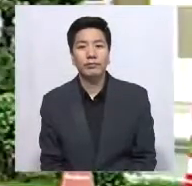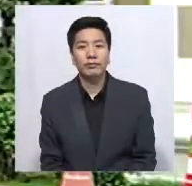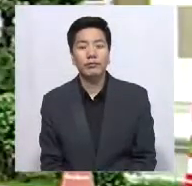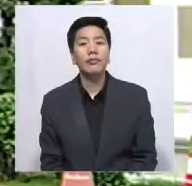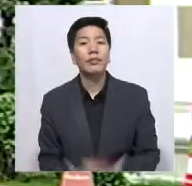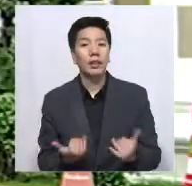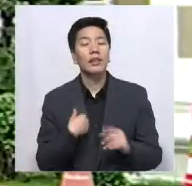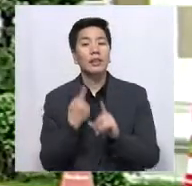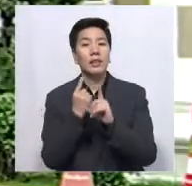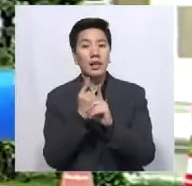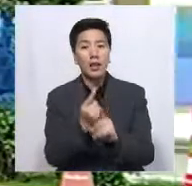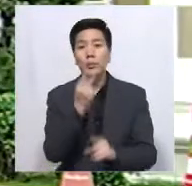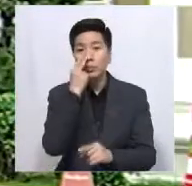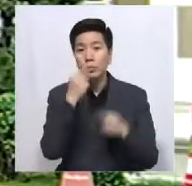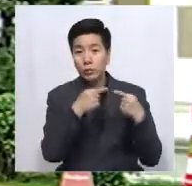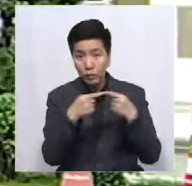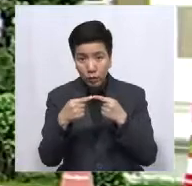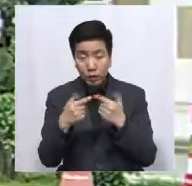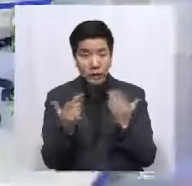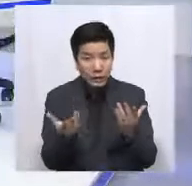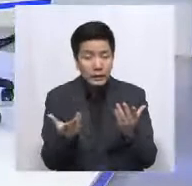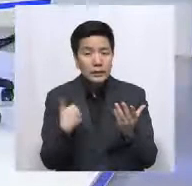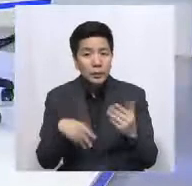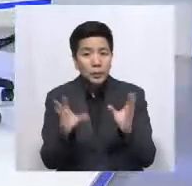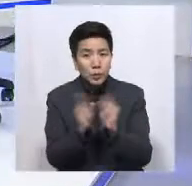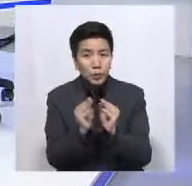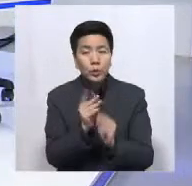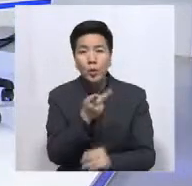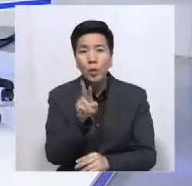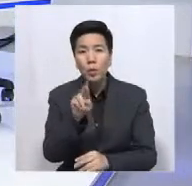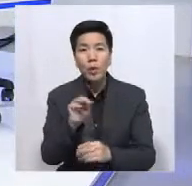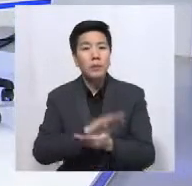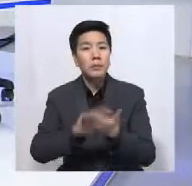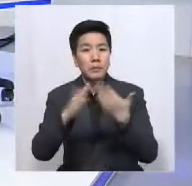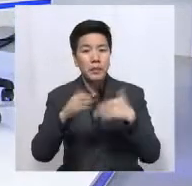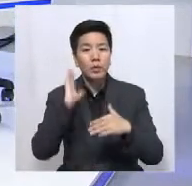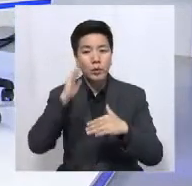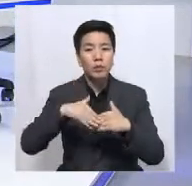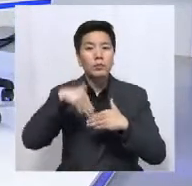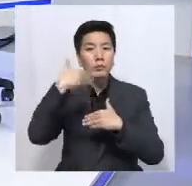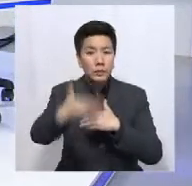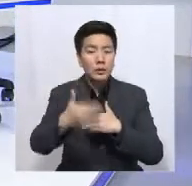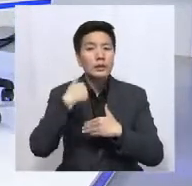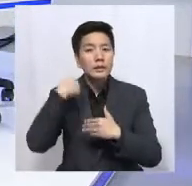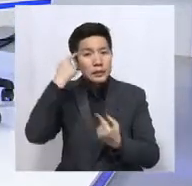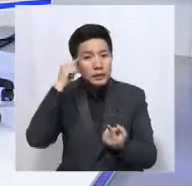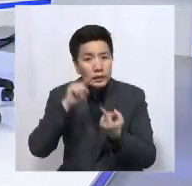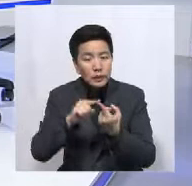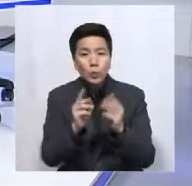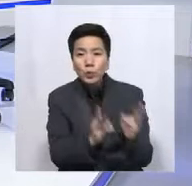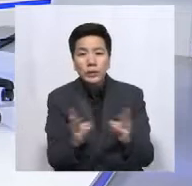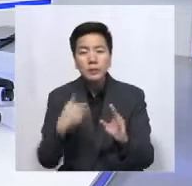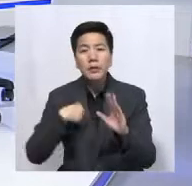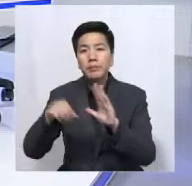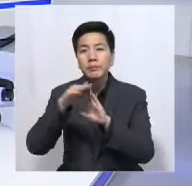และยังคงต้องติดตามกันต่อไปนะคะว่าหลังจากที่มีการประชุมคณะรัฐมนตรีเสร็จสิ้นแล้วจะมีมาตรการในช่วงเทศกาลสงกรานต์ใด